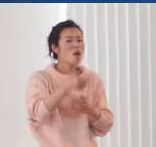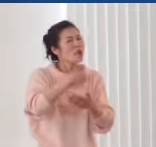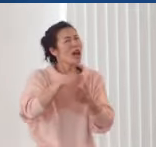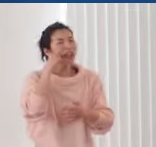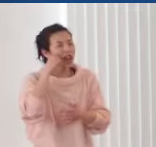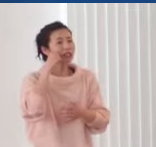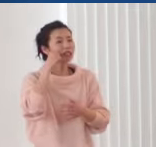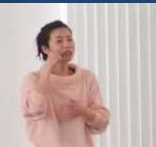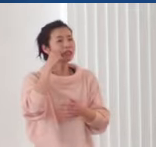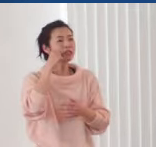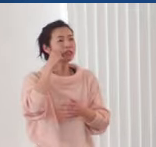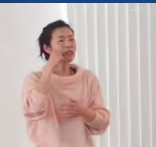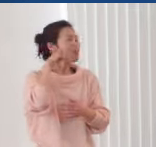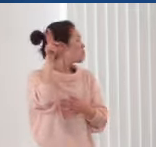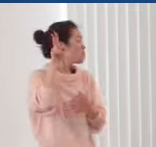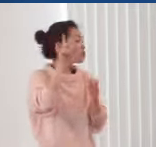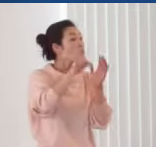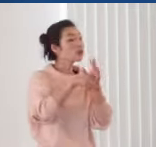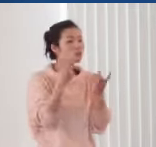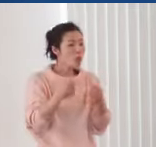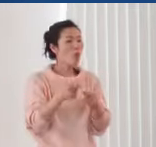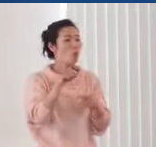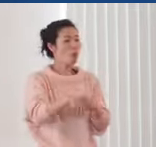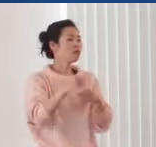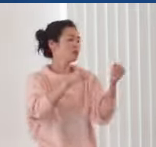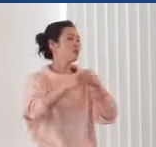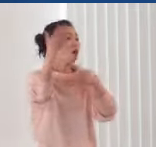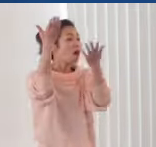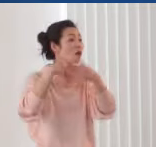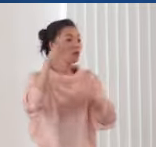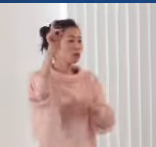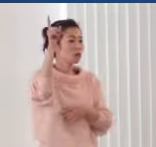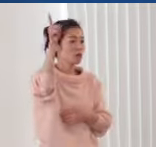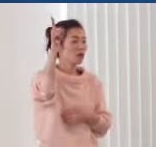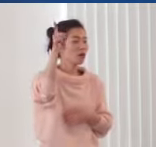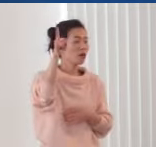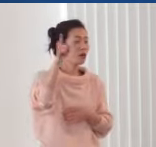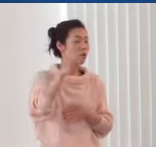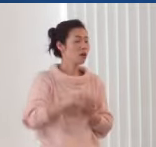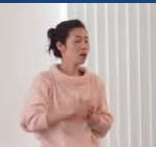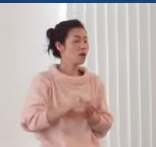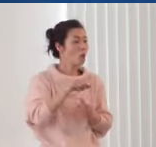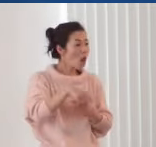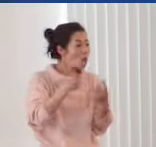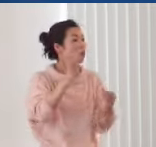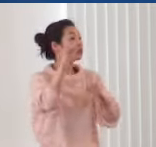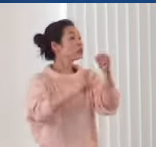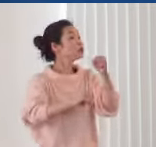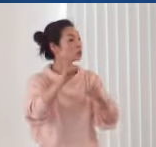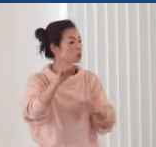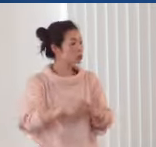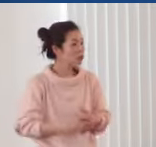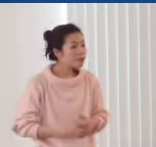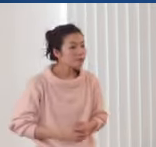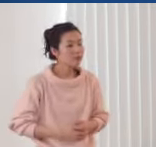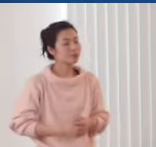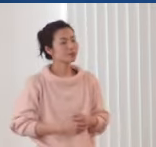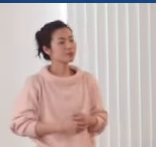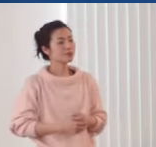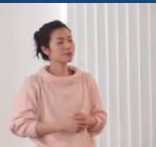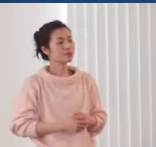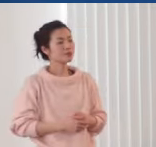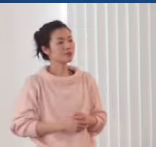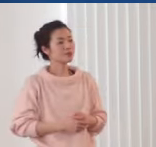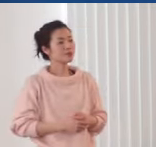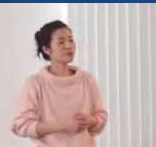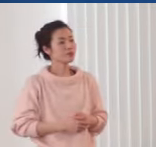もう最大の自由を私たちに与えてくださっている。でもここが不思議なところでね、人間は罪を犯してしまうほどの